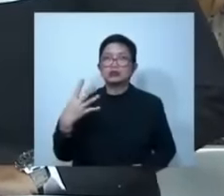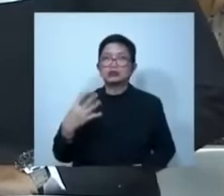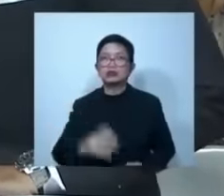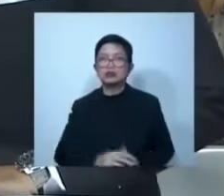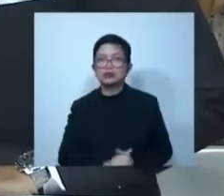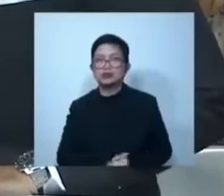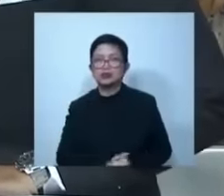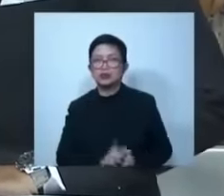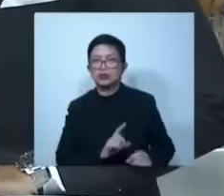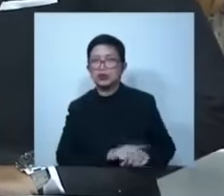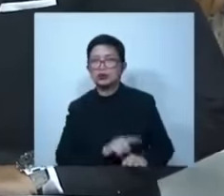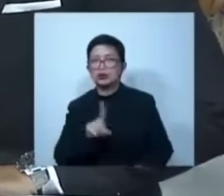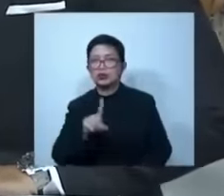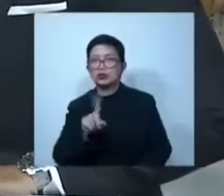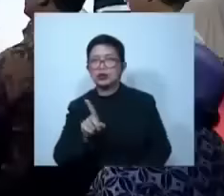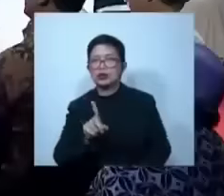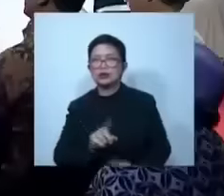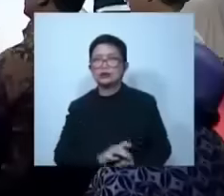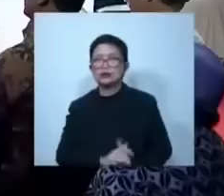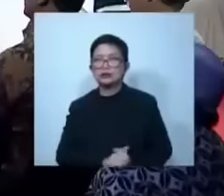lainnya. Waktunya 1 menit dari sekarang.